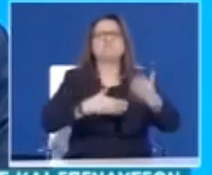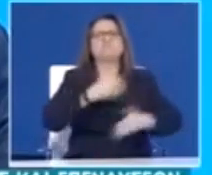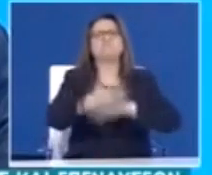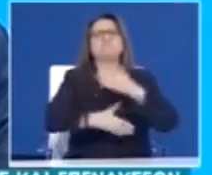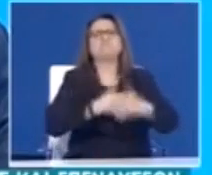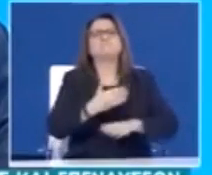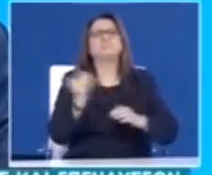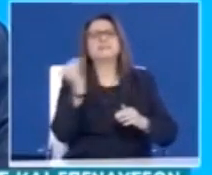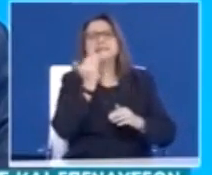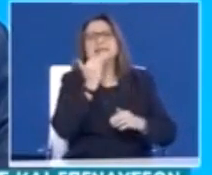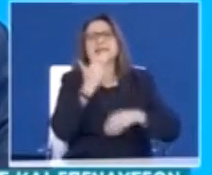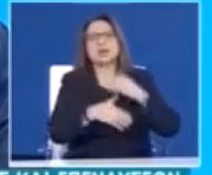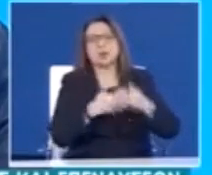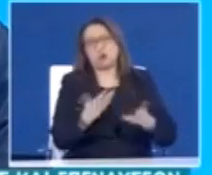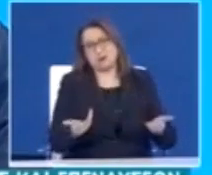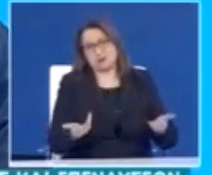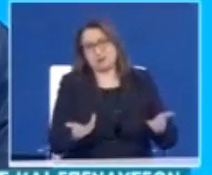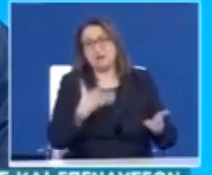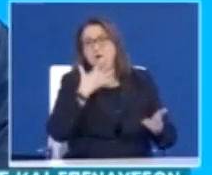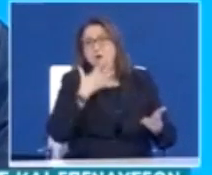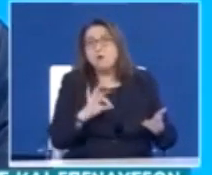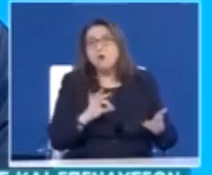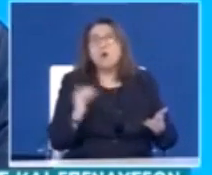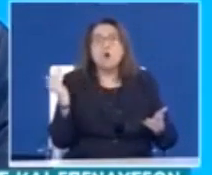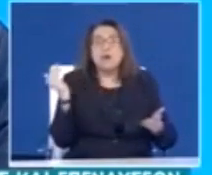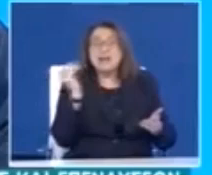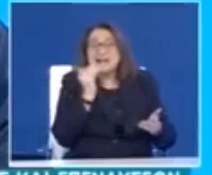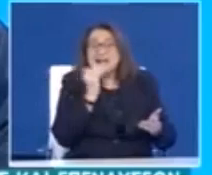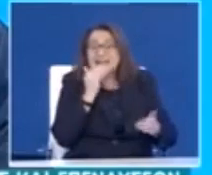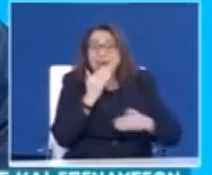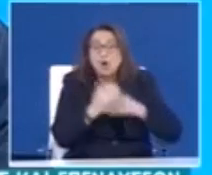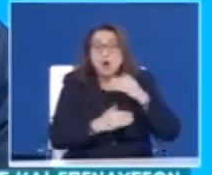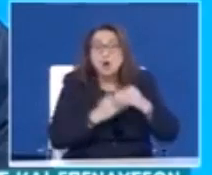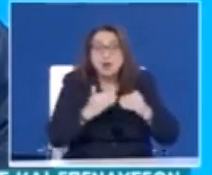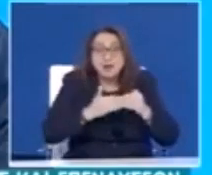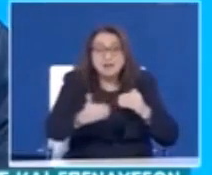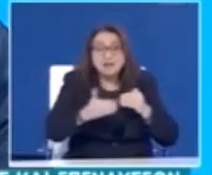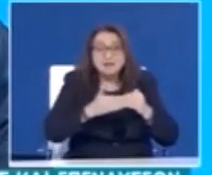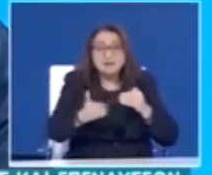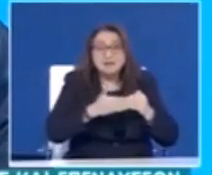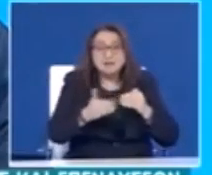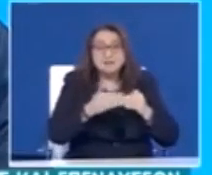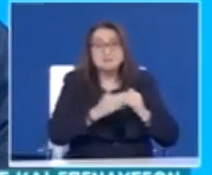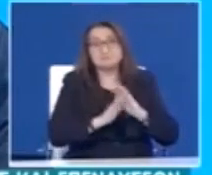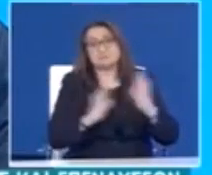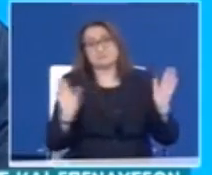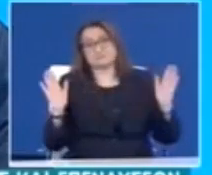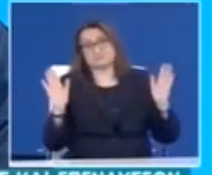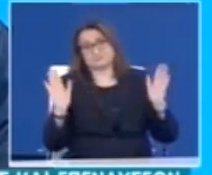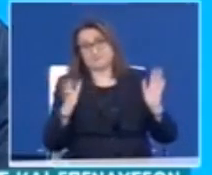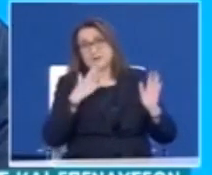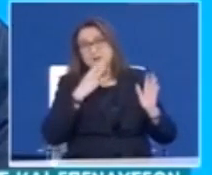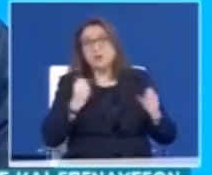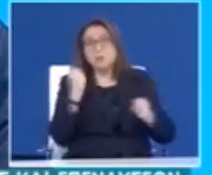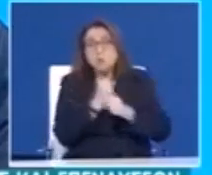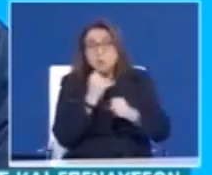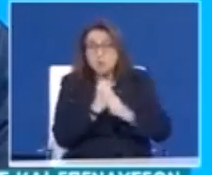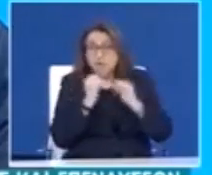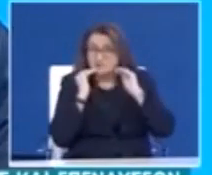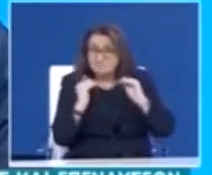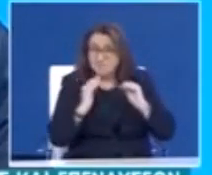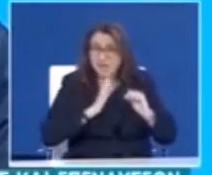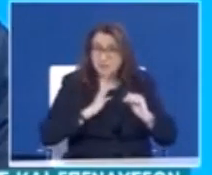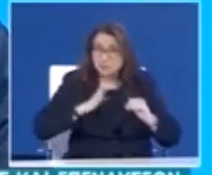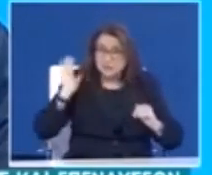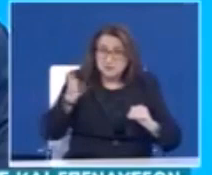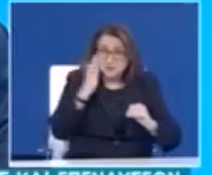ρευστότητας στο δυνατόν ταχύτερο διάστημα, ώστε να διατηρηθούν οι θέσεις εργασίας, να μπορέσουν οι